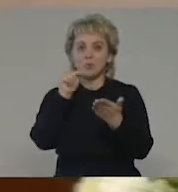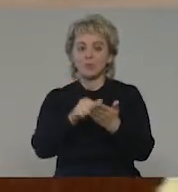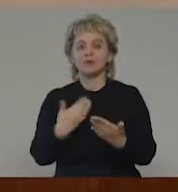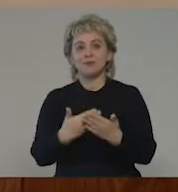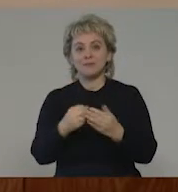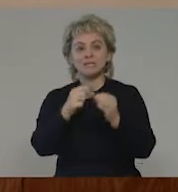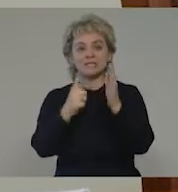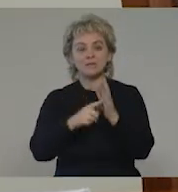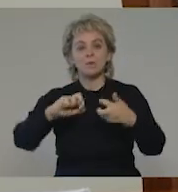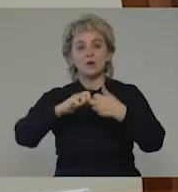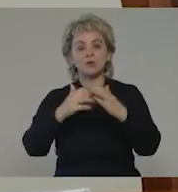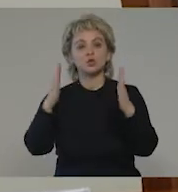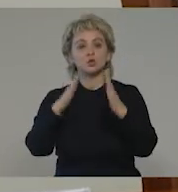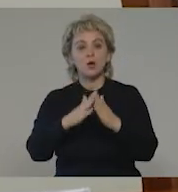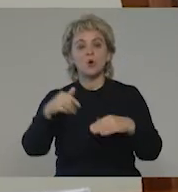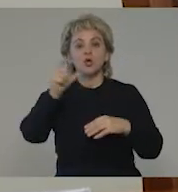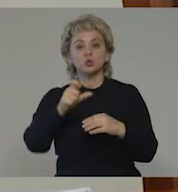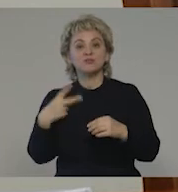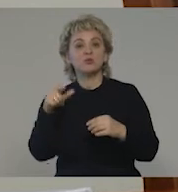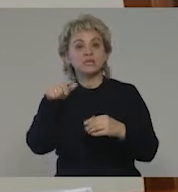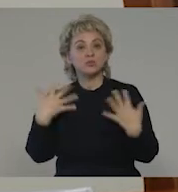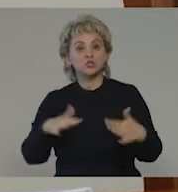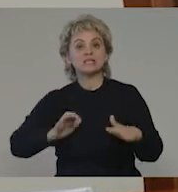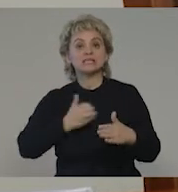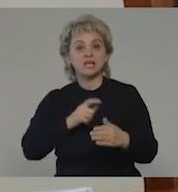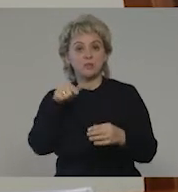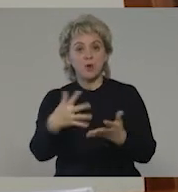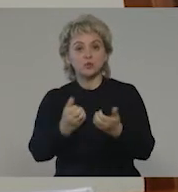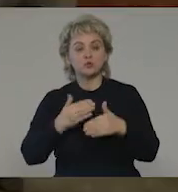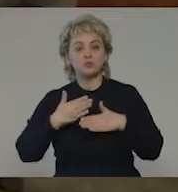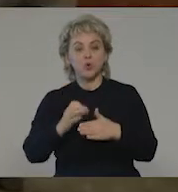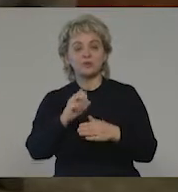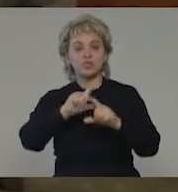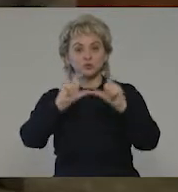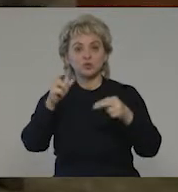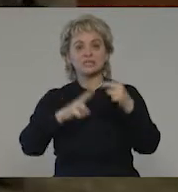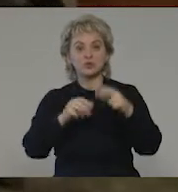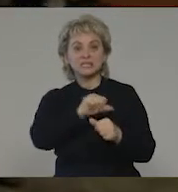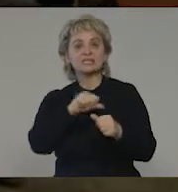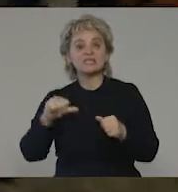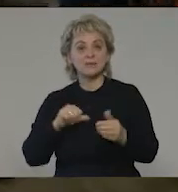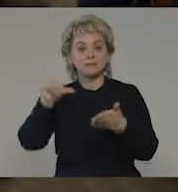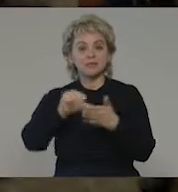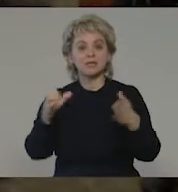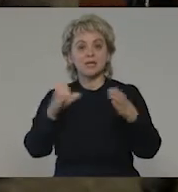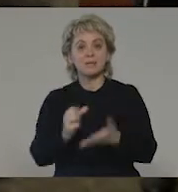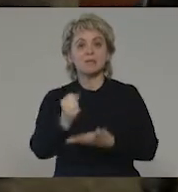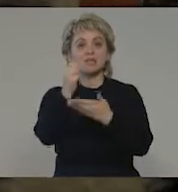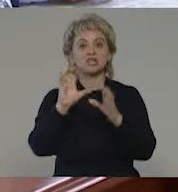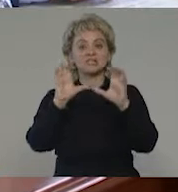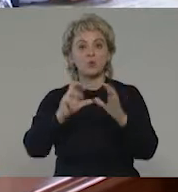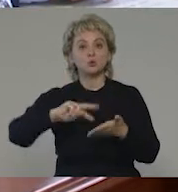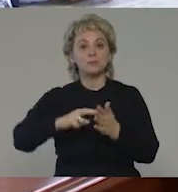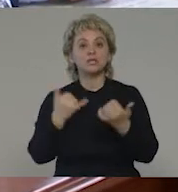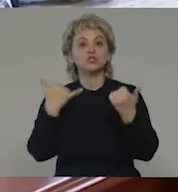ориентировочно 17 проблемных домов. Дольщики двух из них уже изъявили желание получить помощь из бюджета и достраиваться самим. Члены комитета поддержали